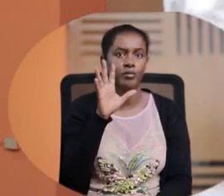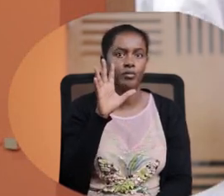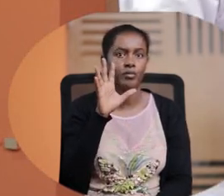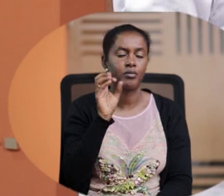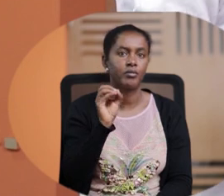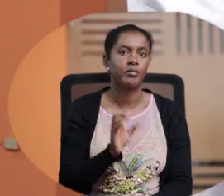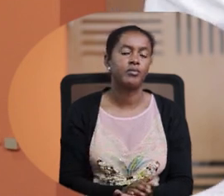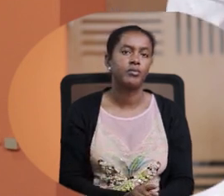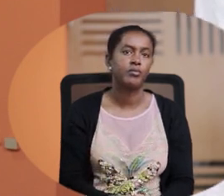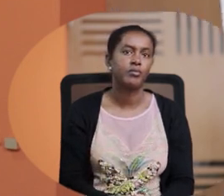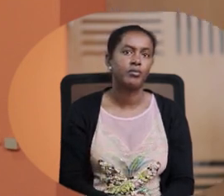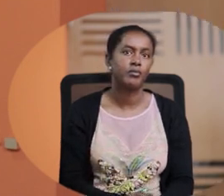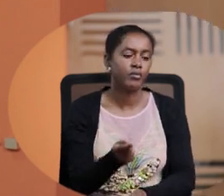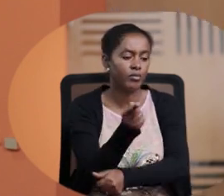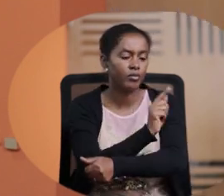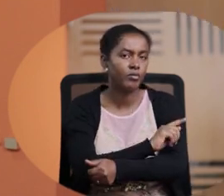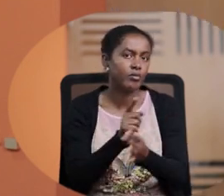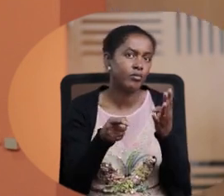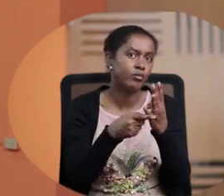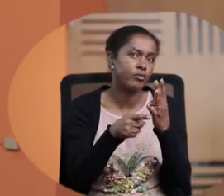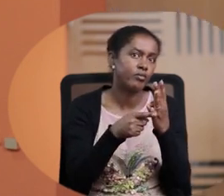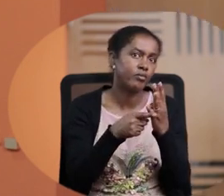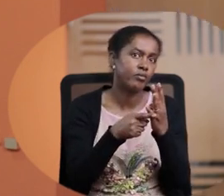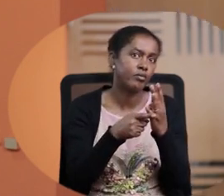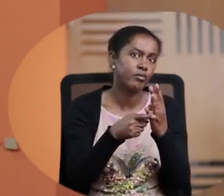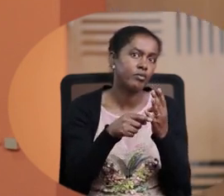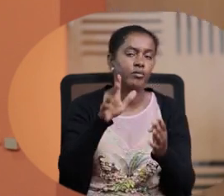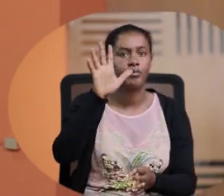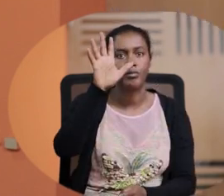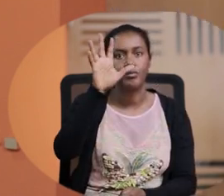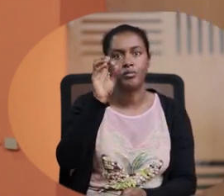shanta gaba guya arfafa temperature magalicha meqa